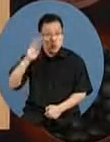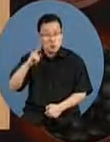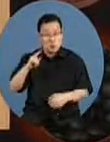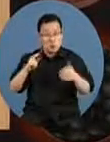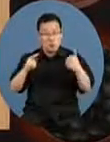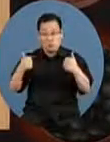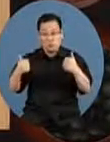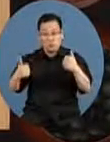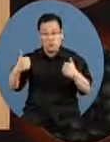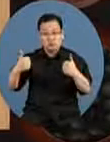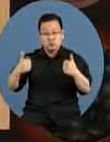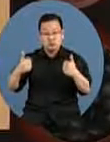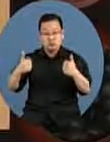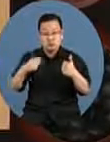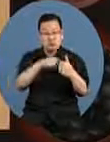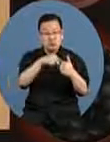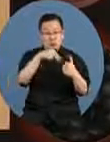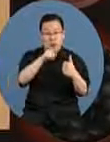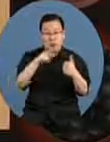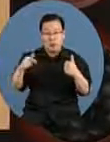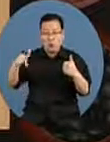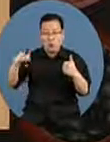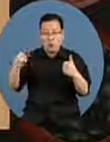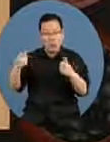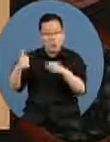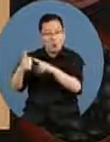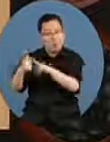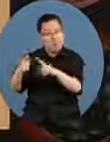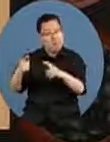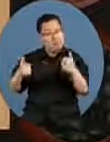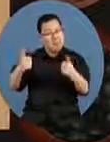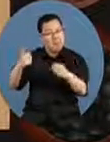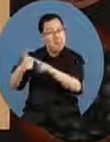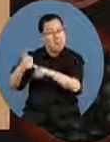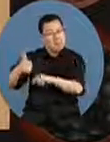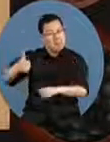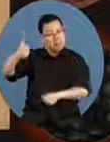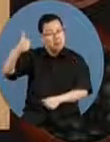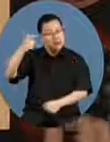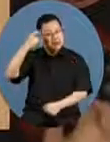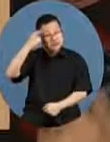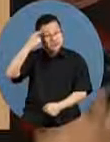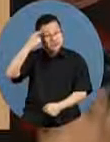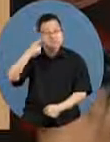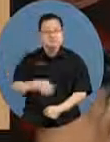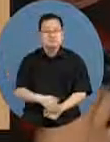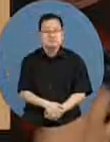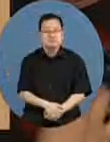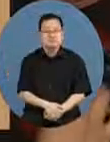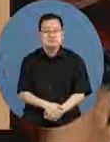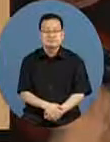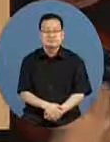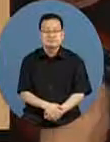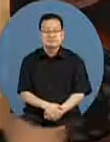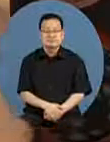따진다면 젊은 쪽인 고근태 7단의 우위가 점쳐지지 않나 싶은데요. 아무래도 그렇다고 봐야겠죠. 네.